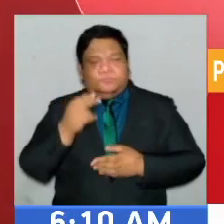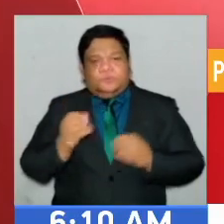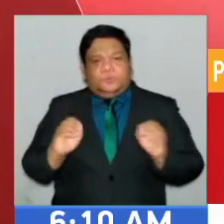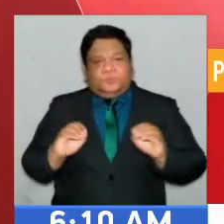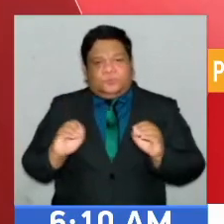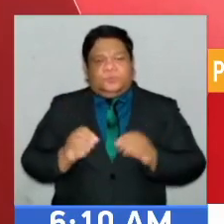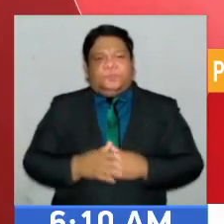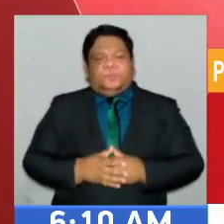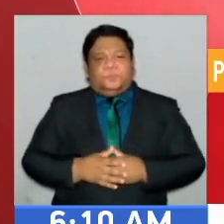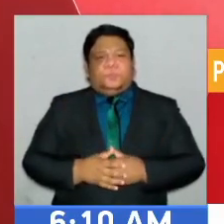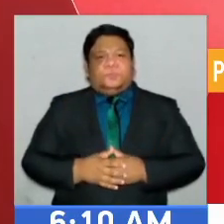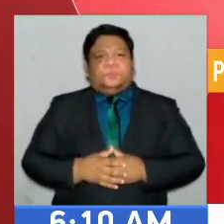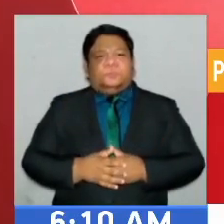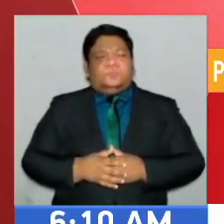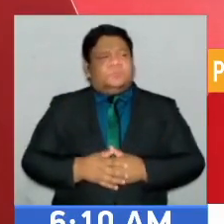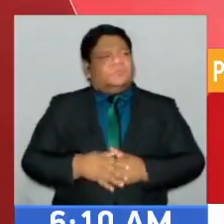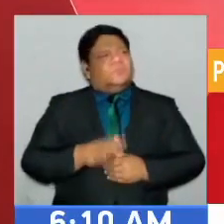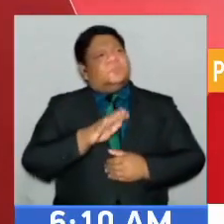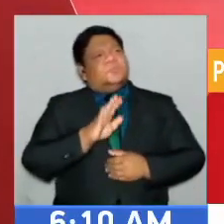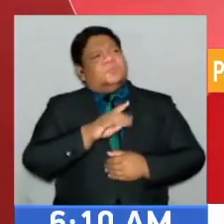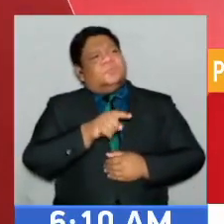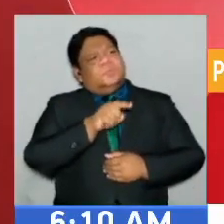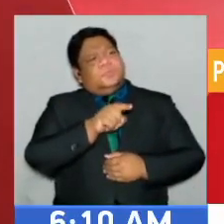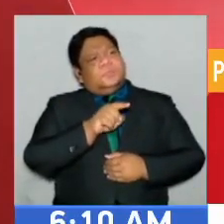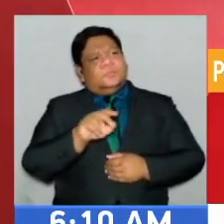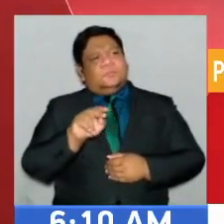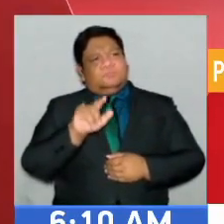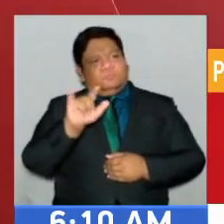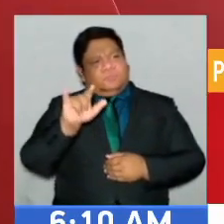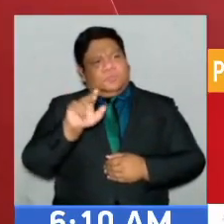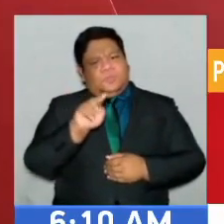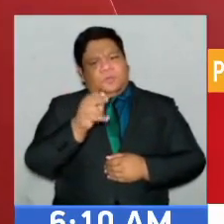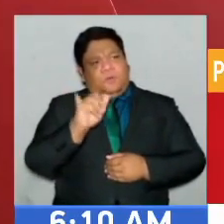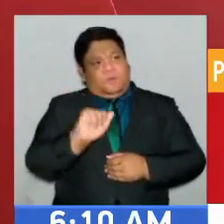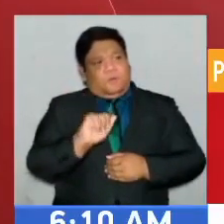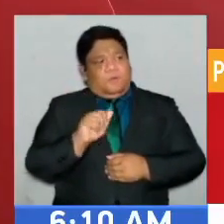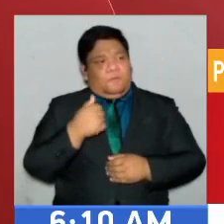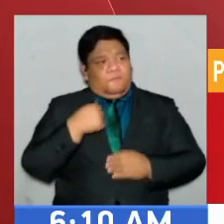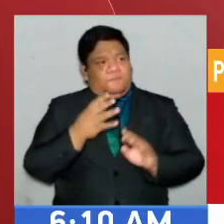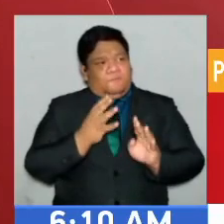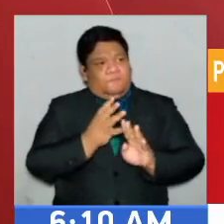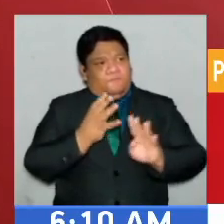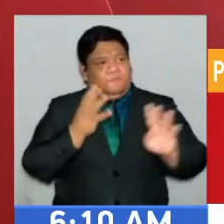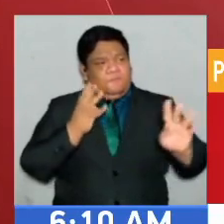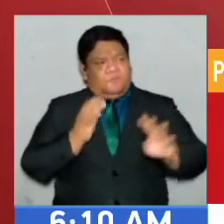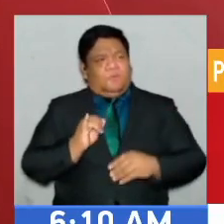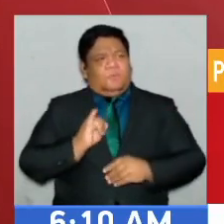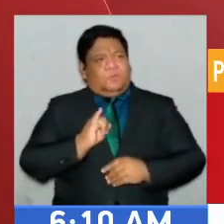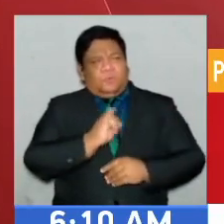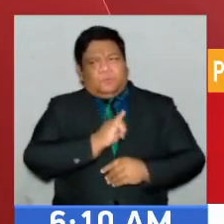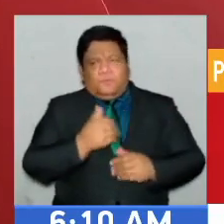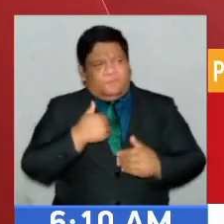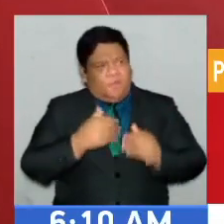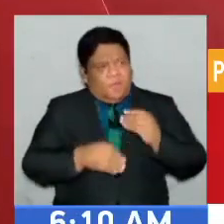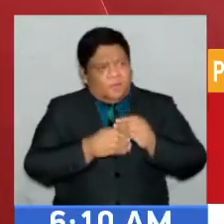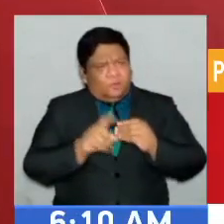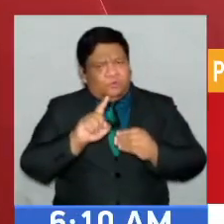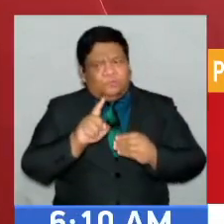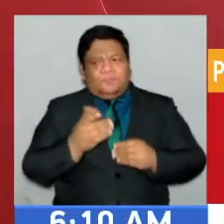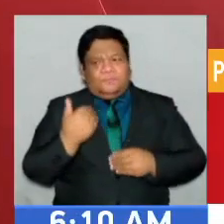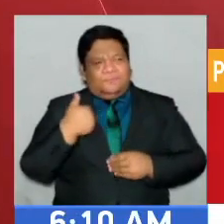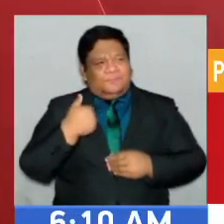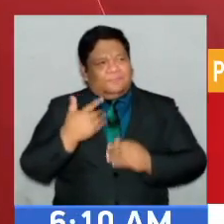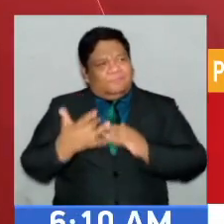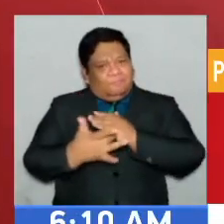yung pila sa immigration sa NAIA? Sabi nyo, dadagdagan nyo yung mga e-portal o e-passport ba dyan? Mahaba pa rin daw, sabi nung